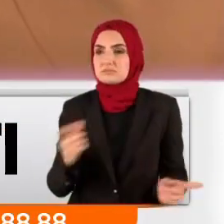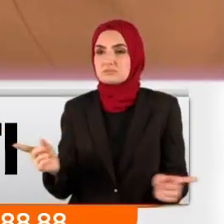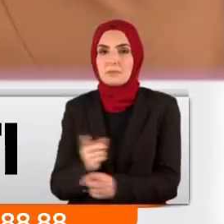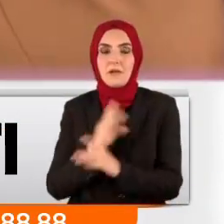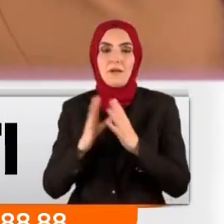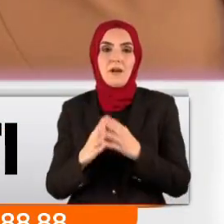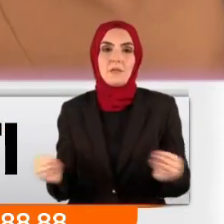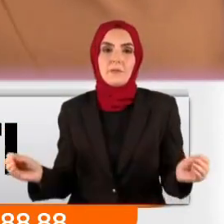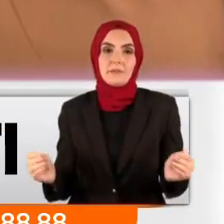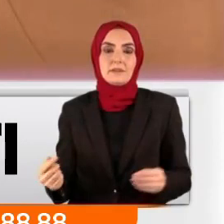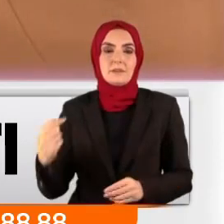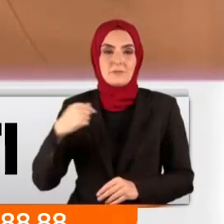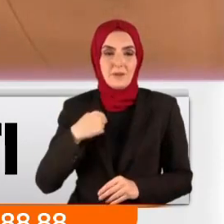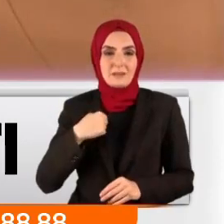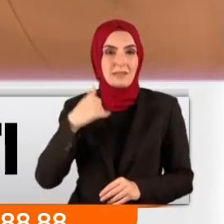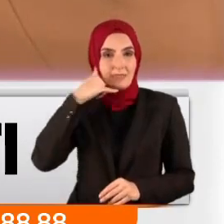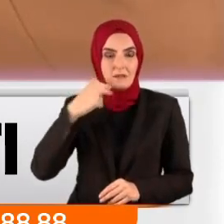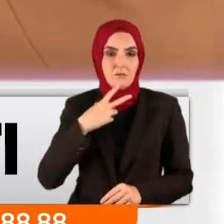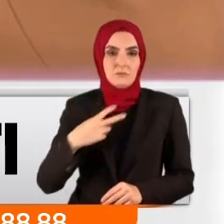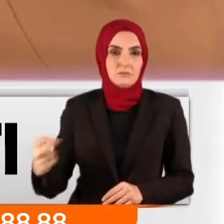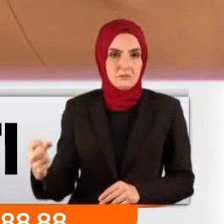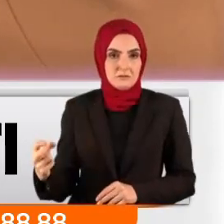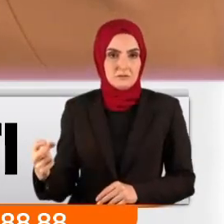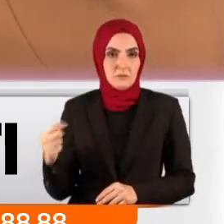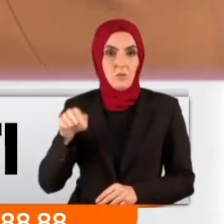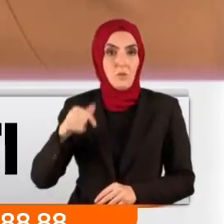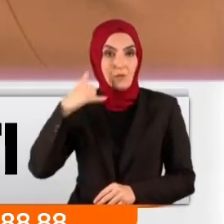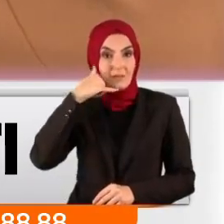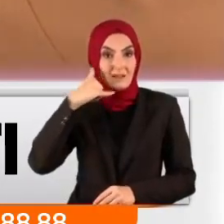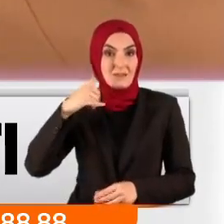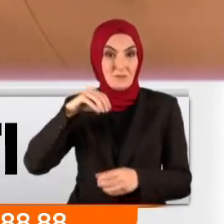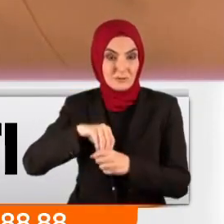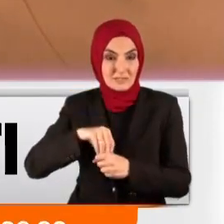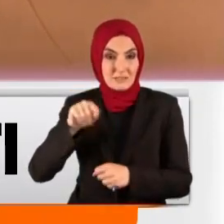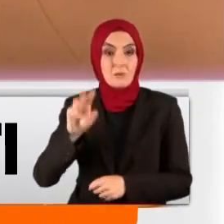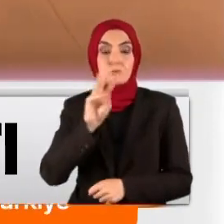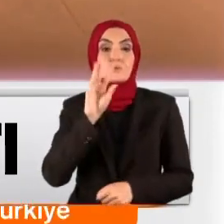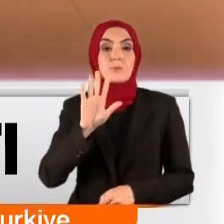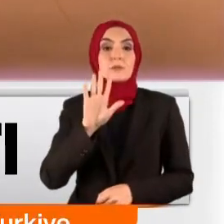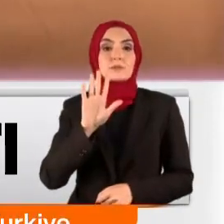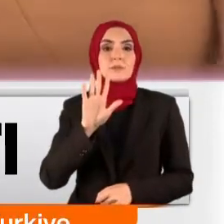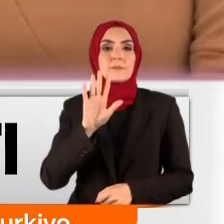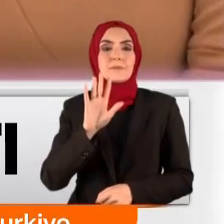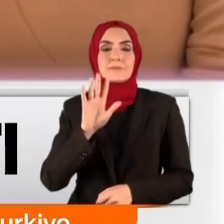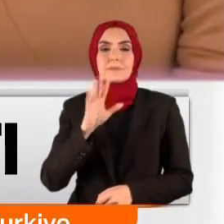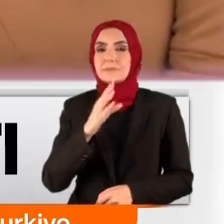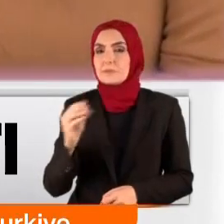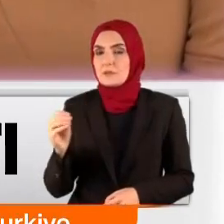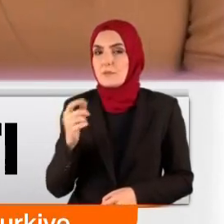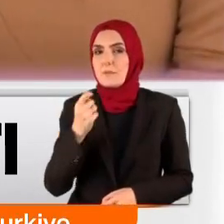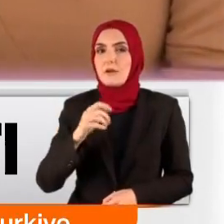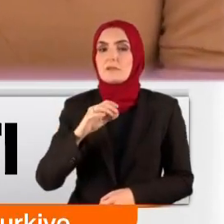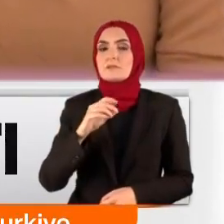telefonu aldı. Sonra bir baktım benim o telefondan 35 milyon lira para çekmiş. Ondan sonra altın vardı, bilezik altın. Koler